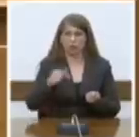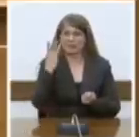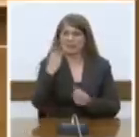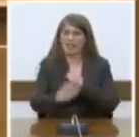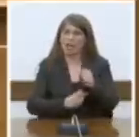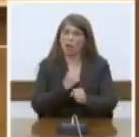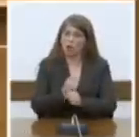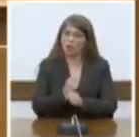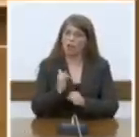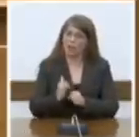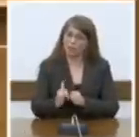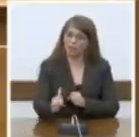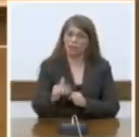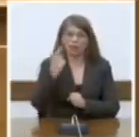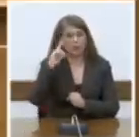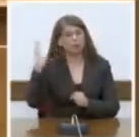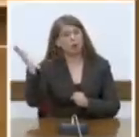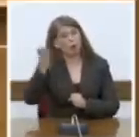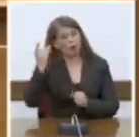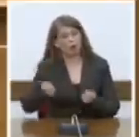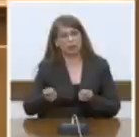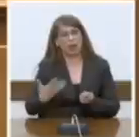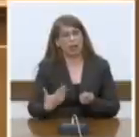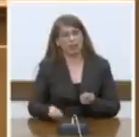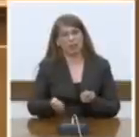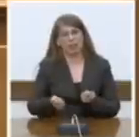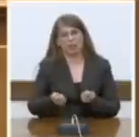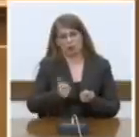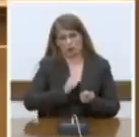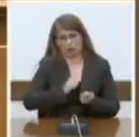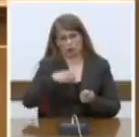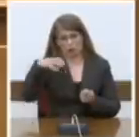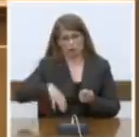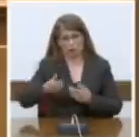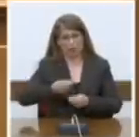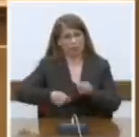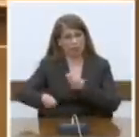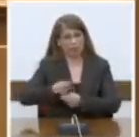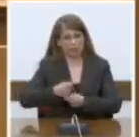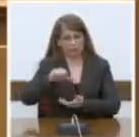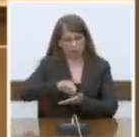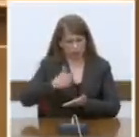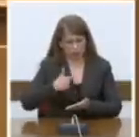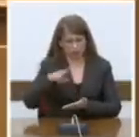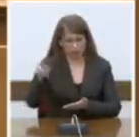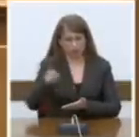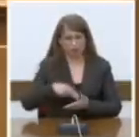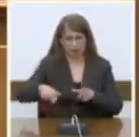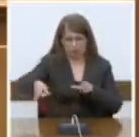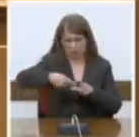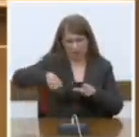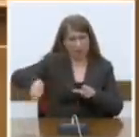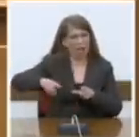καθυστέρηση και που δεν ξέρουμε αν όταν γίνουν θα έχουν ιδιωτικό φορέα διαχείρισης. Ενώ στην πόλη μας, Καταργήστε το φορέα του θερμαϊκού κόλπου, αν θέλετε να